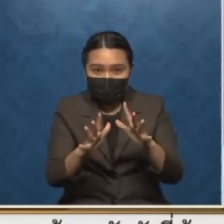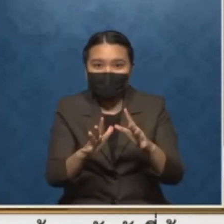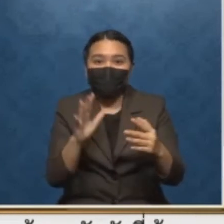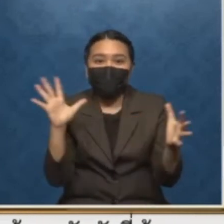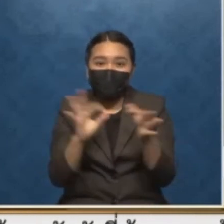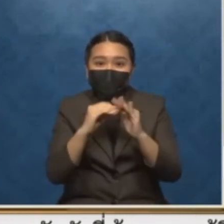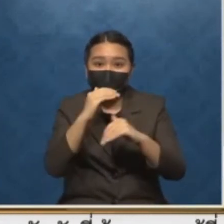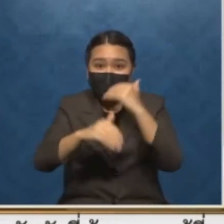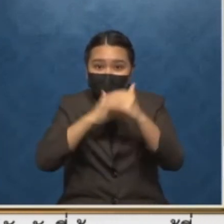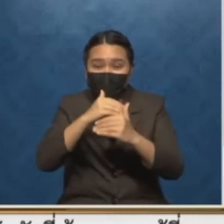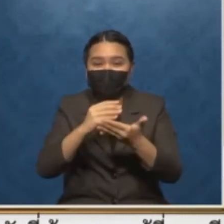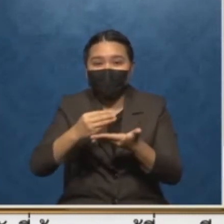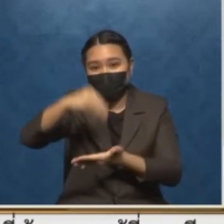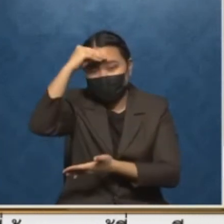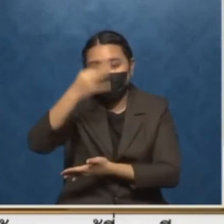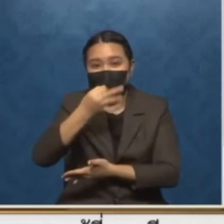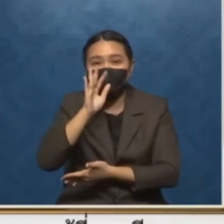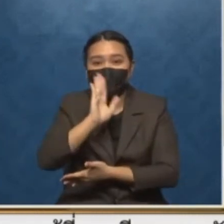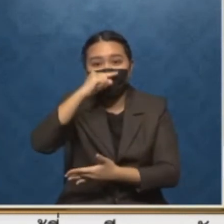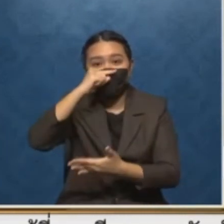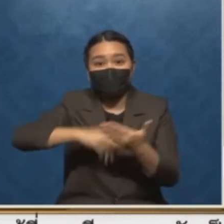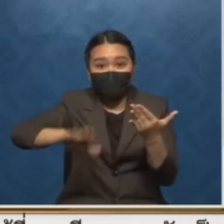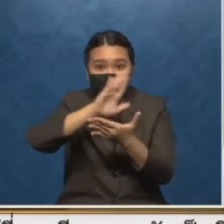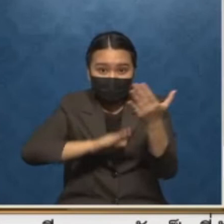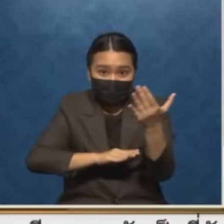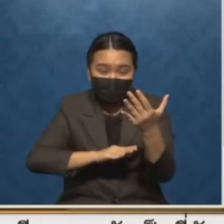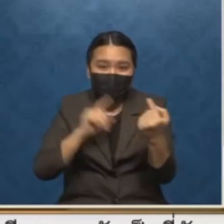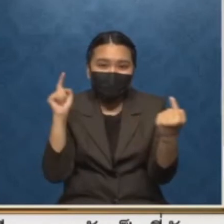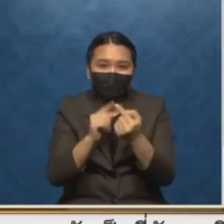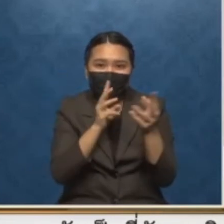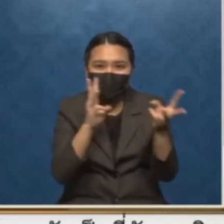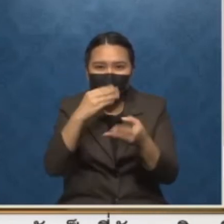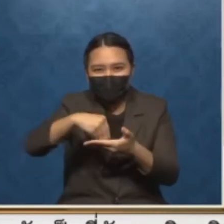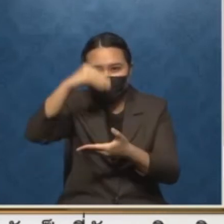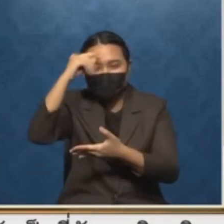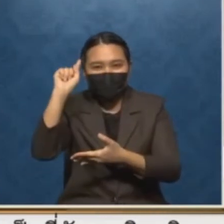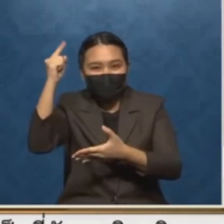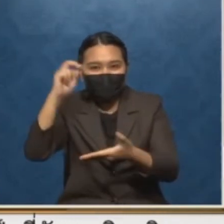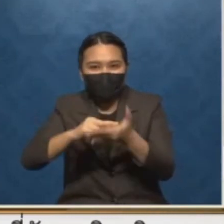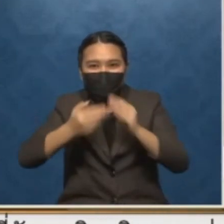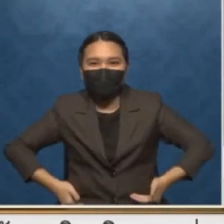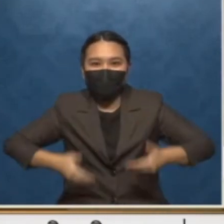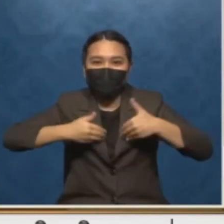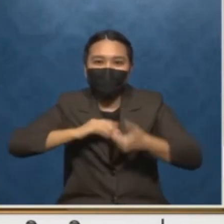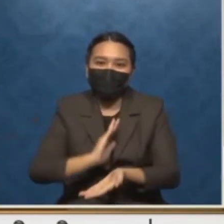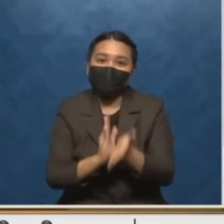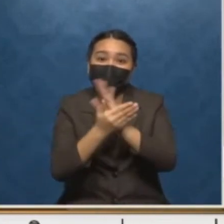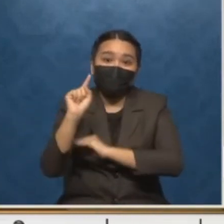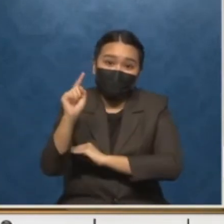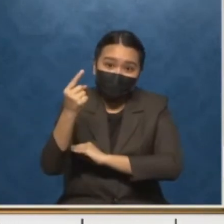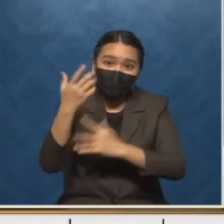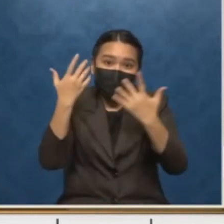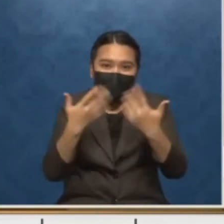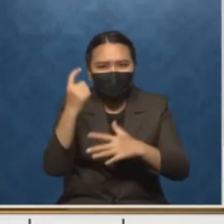ฒนาอาชีพศึกษาของไทยในมิติเรียนรู้ใหม่ๆหรือเรียกว่า New Normal แล้วก็ยังจะต้อง